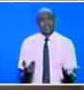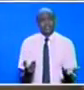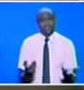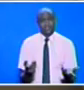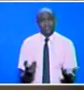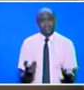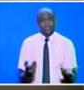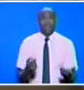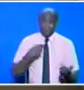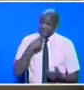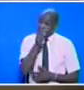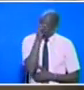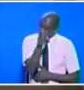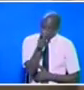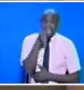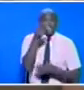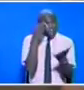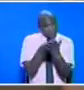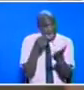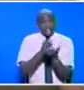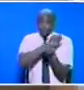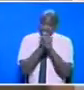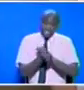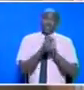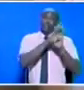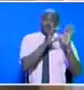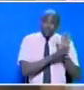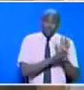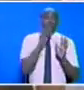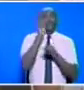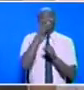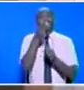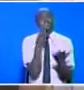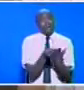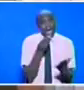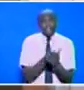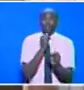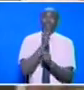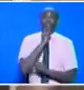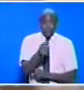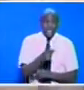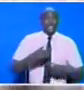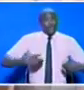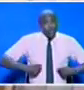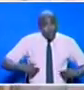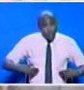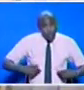kweli? Sisi tunawaambia hiyo pesa ya kubadilisha katiba tutatumia kuhakikisha kwamba